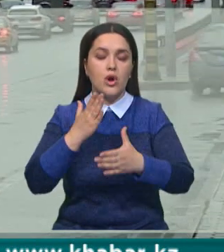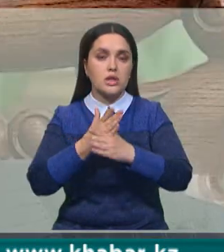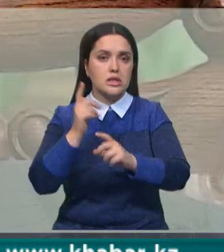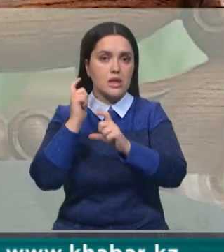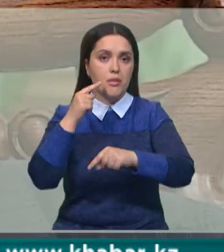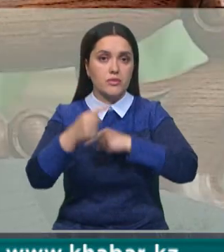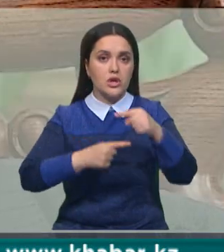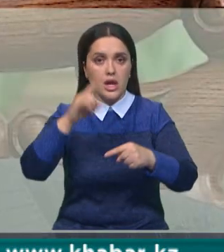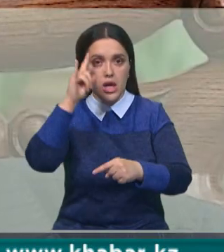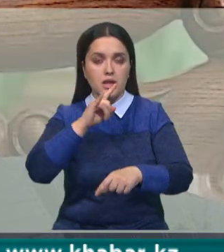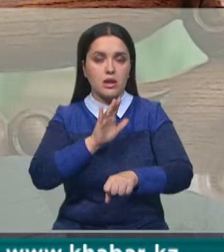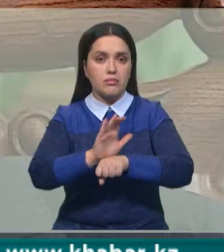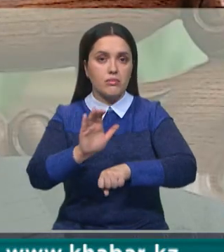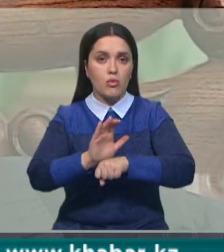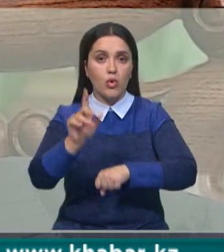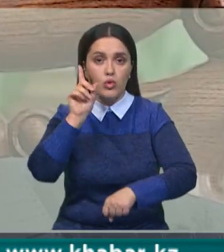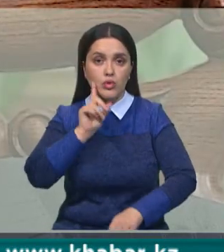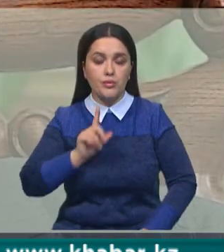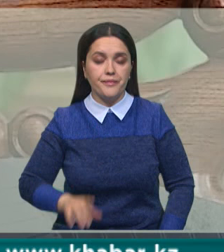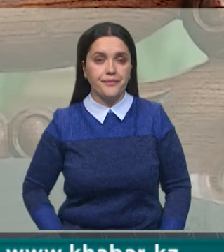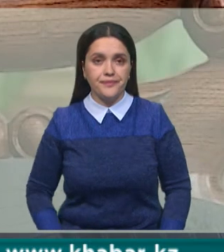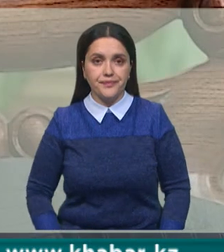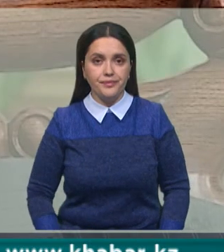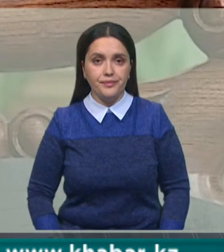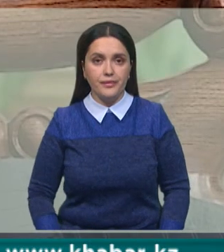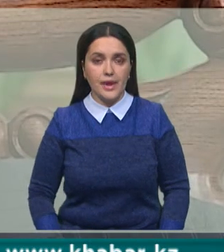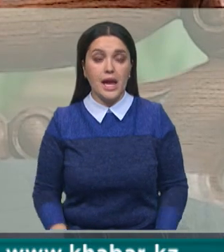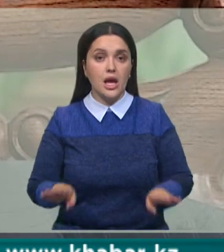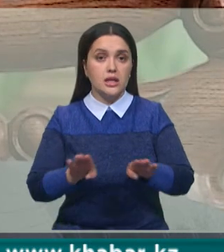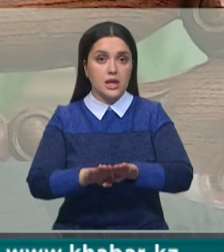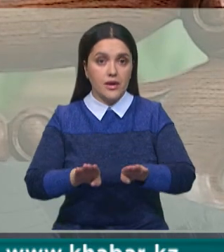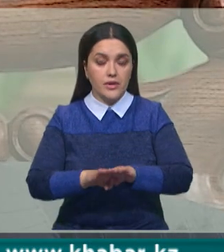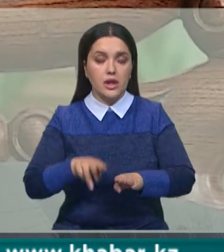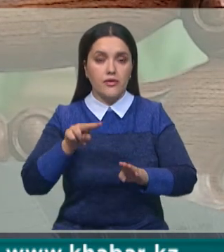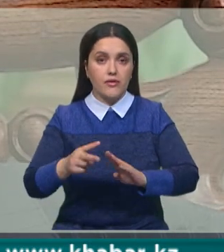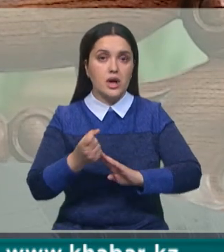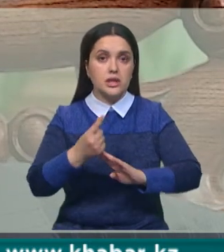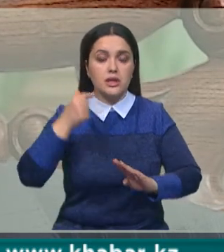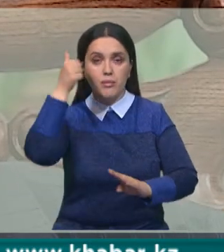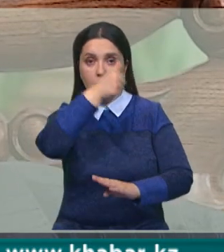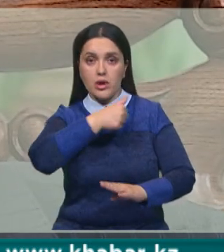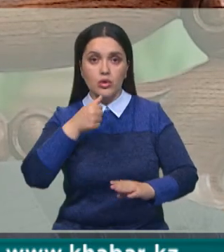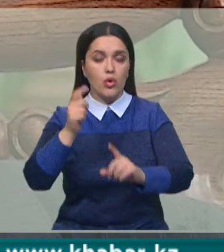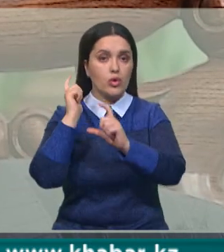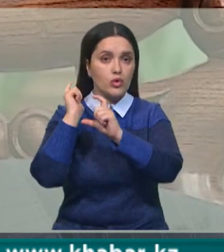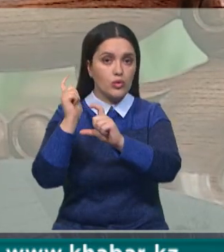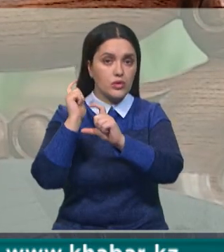хабом. Для сравнения, в 2011 году количество контейнеров,